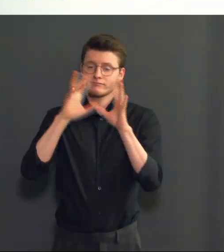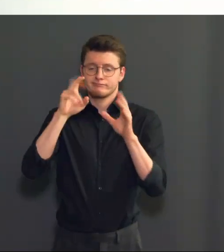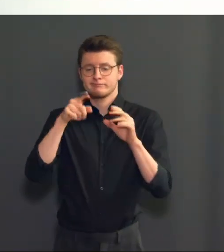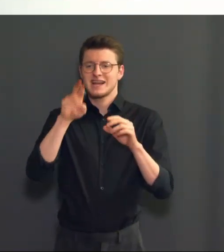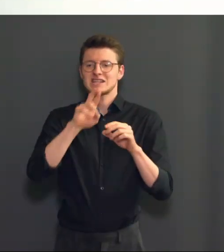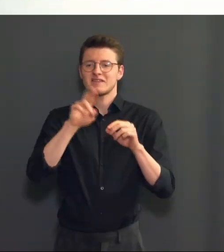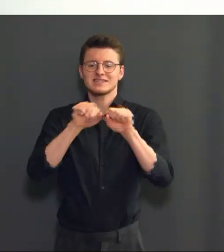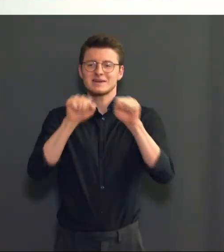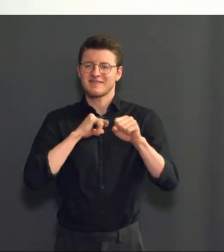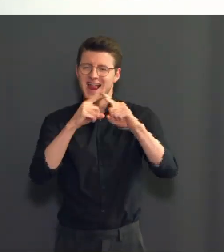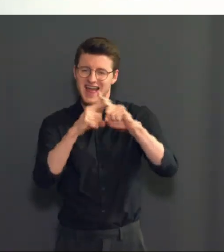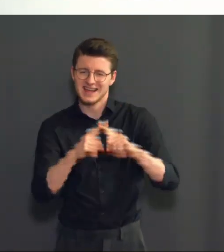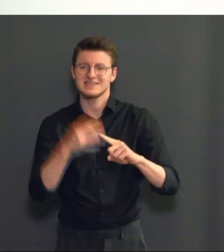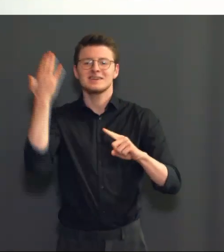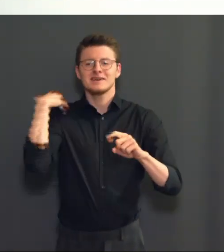gelanceerd.